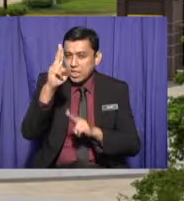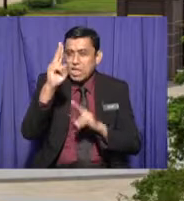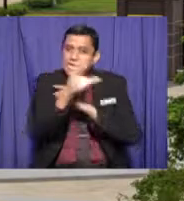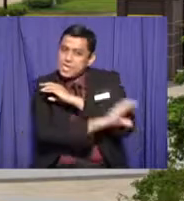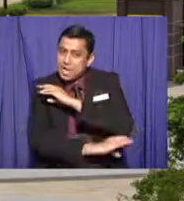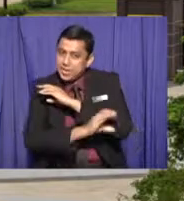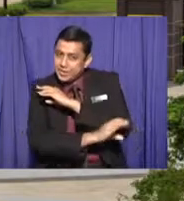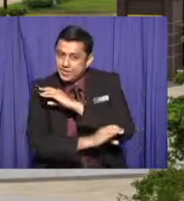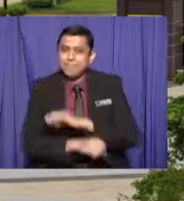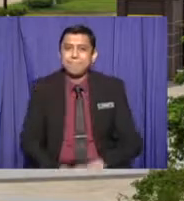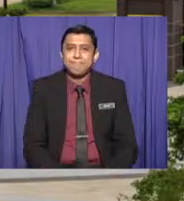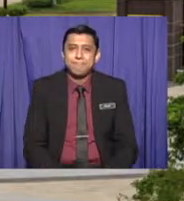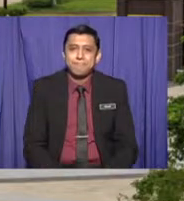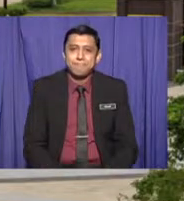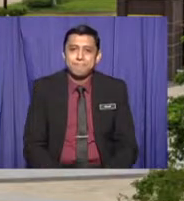negara.